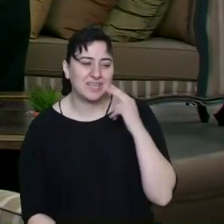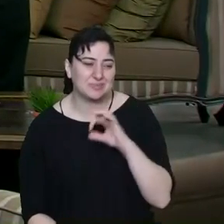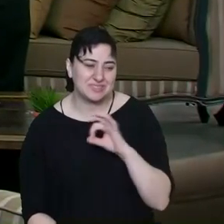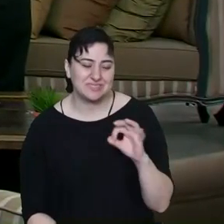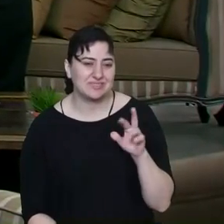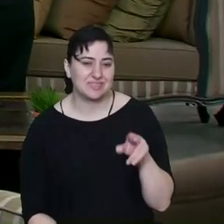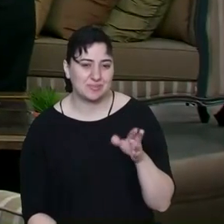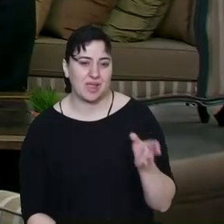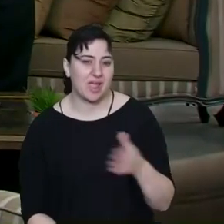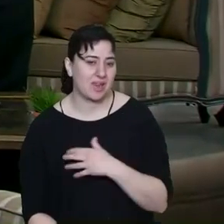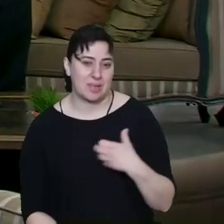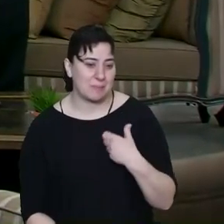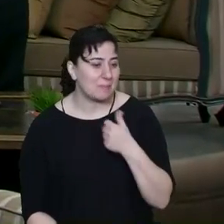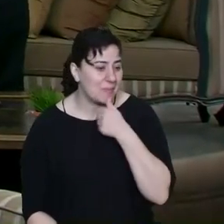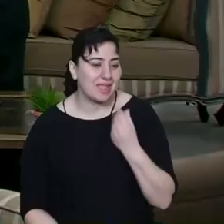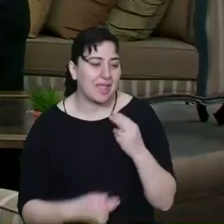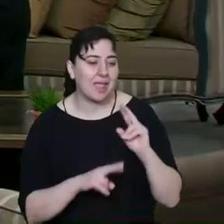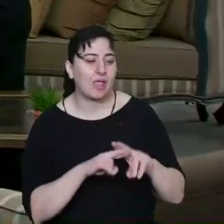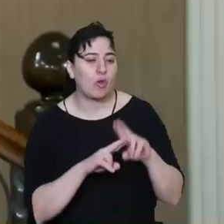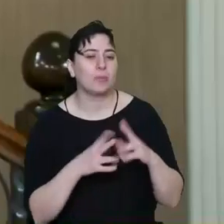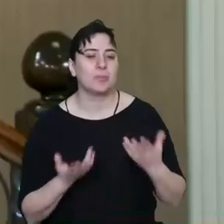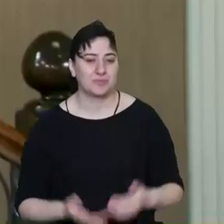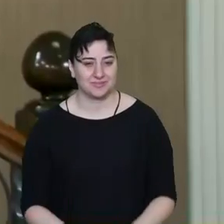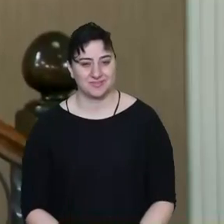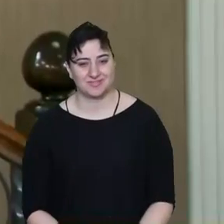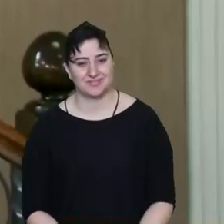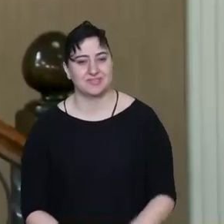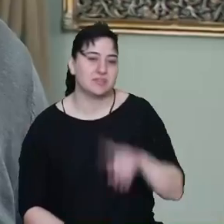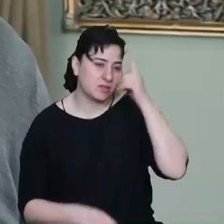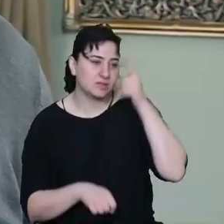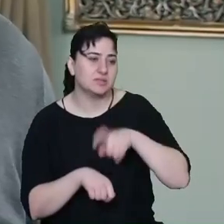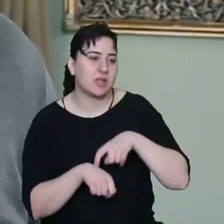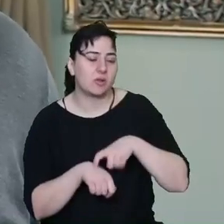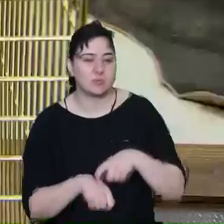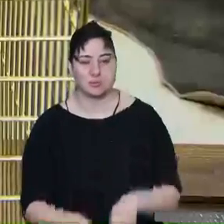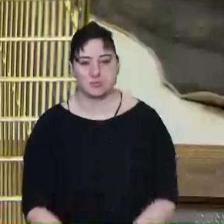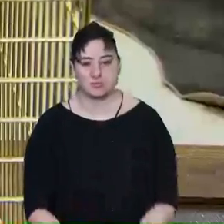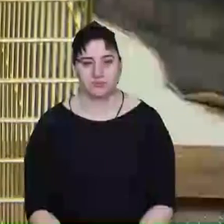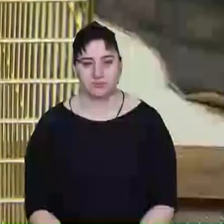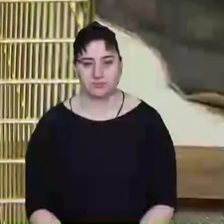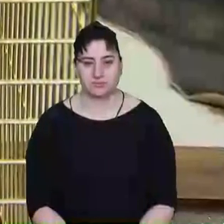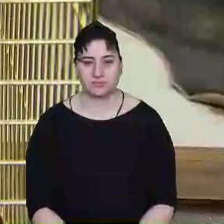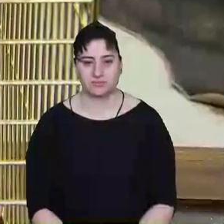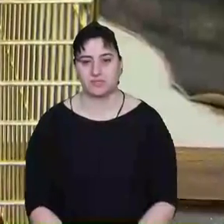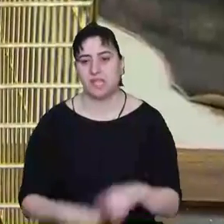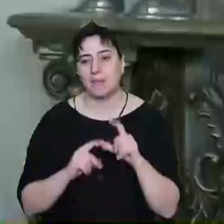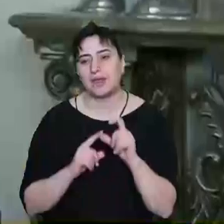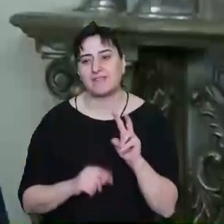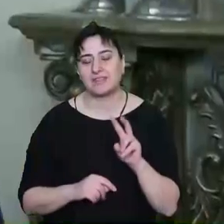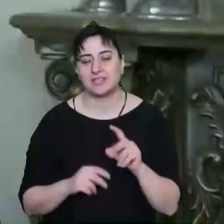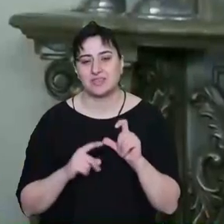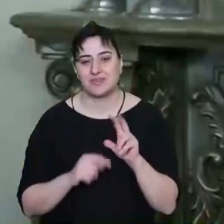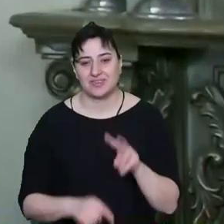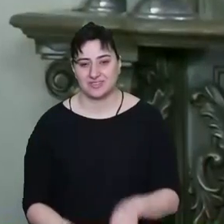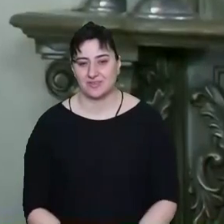türe benziyor. Anası babası iyi eğitim verememiş belli. Sadece taklit ediyor. Şapşal Veysel! Şapşal Veysel!